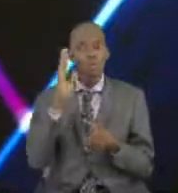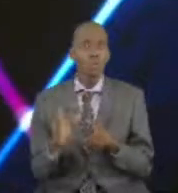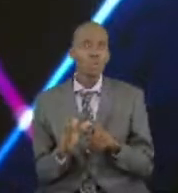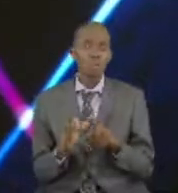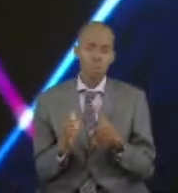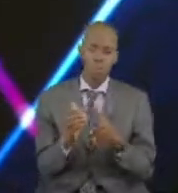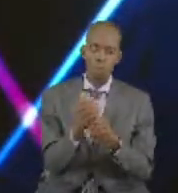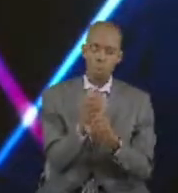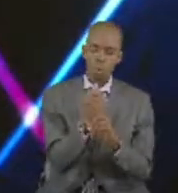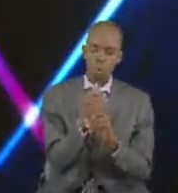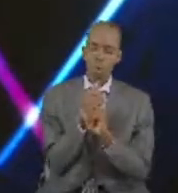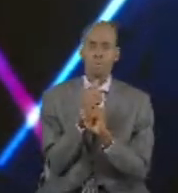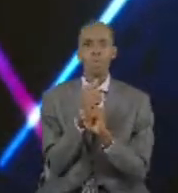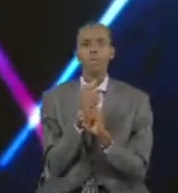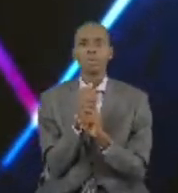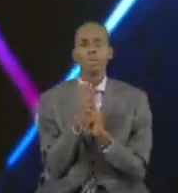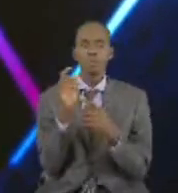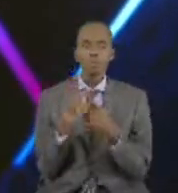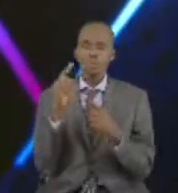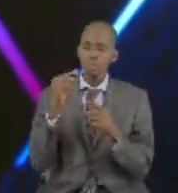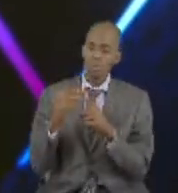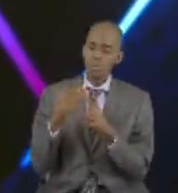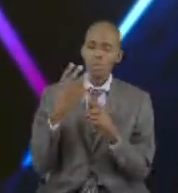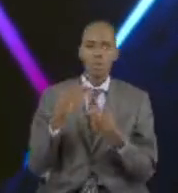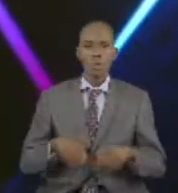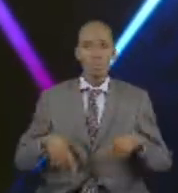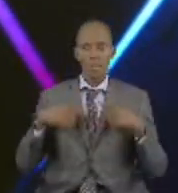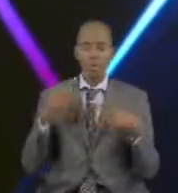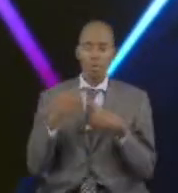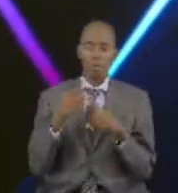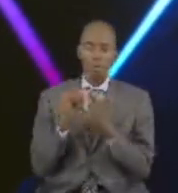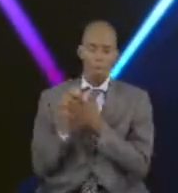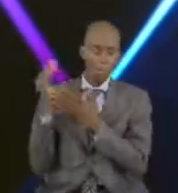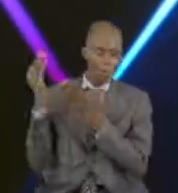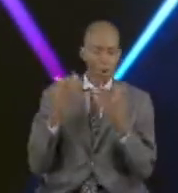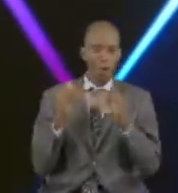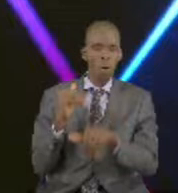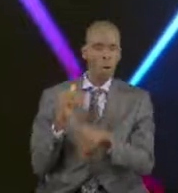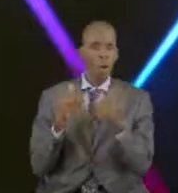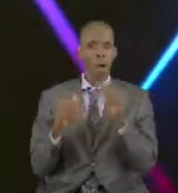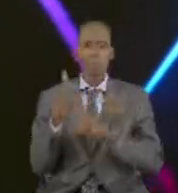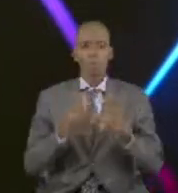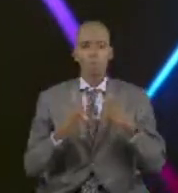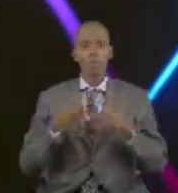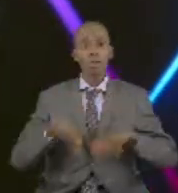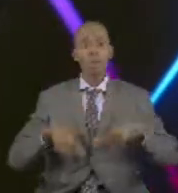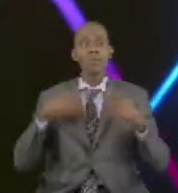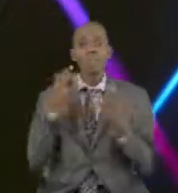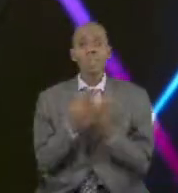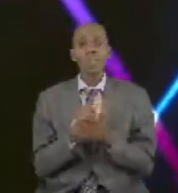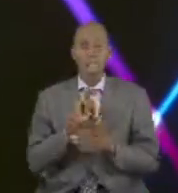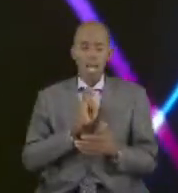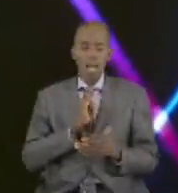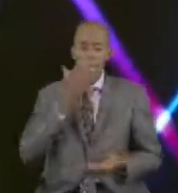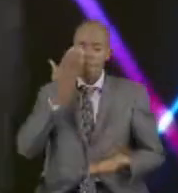tuer. L'apôtre Paul, l'apôtre portant la parole de vie, la parole qui amène d'autres personnes à la vie, portant